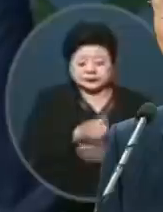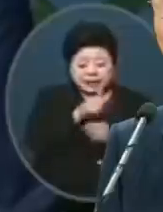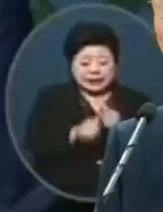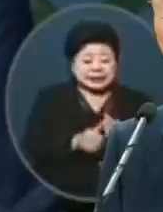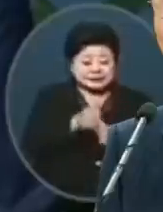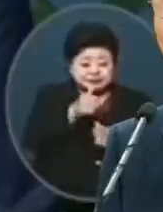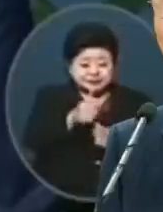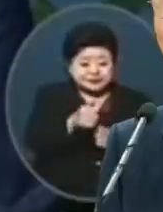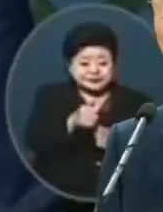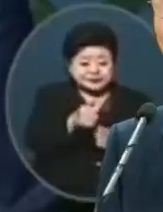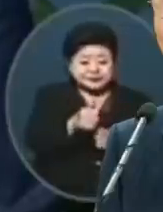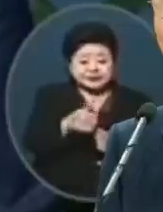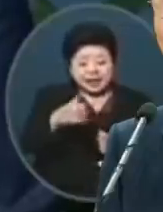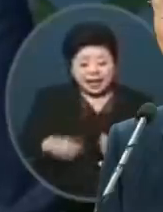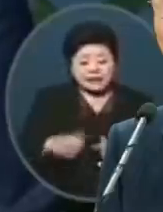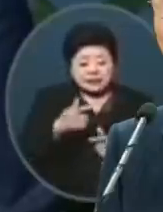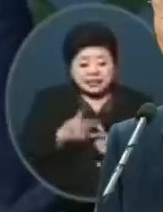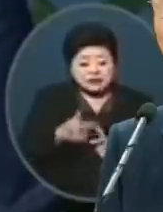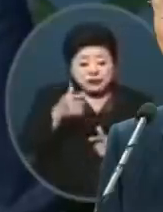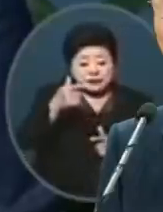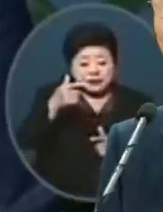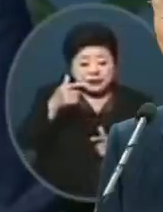하나님 아들 예수님이